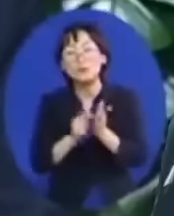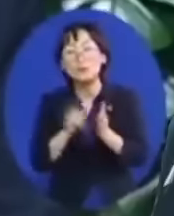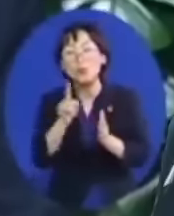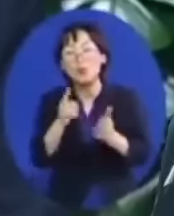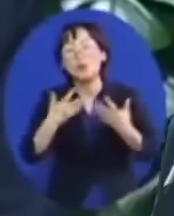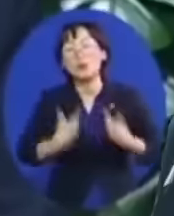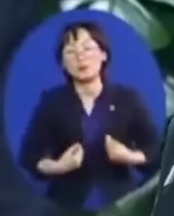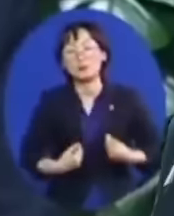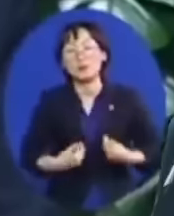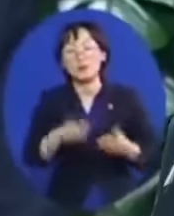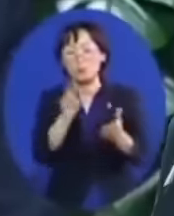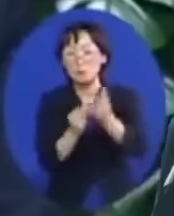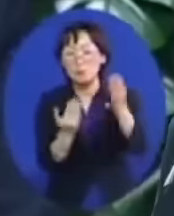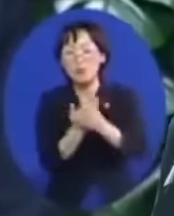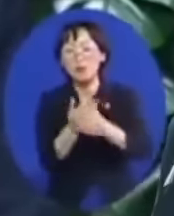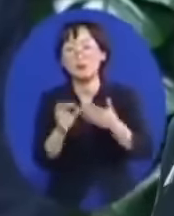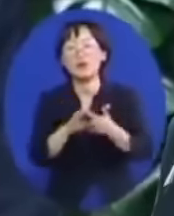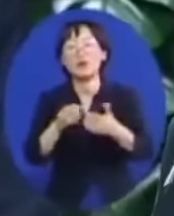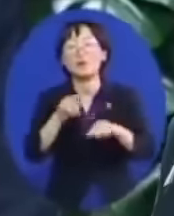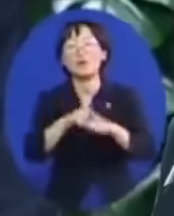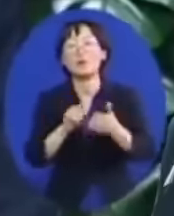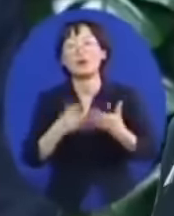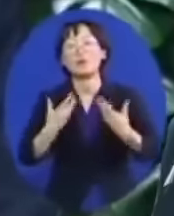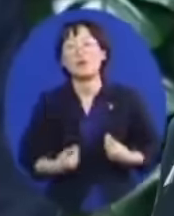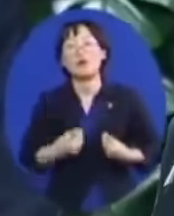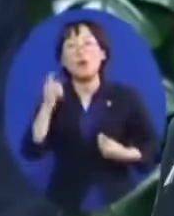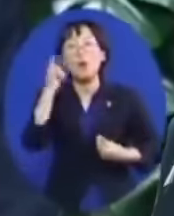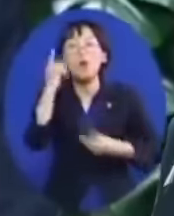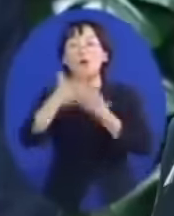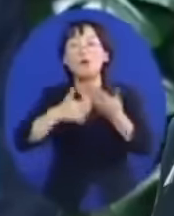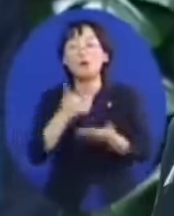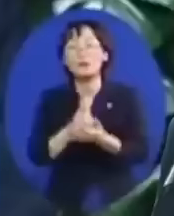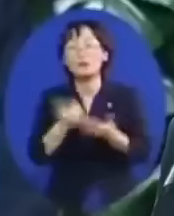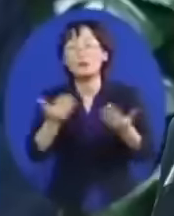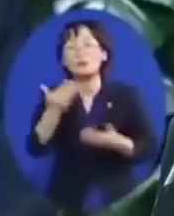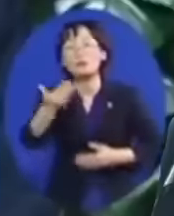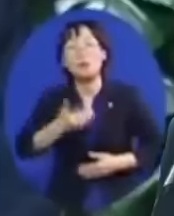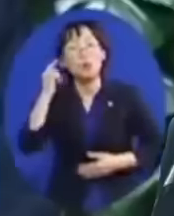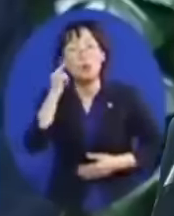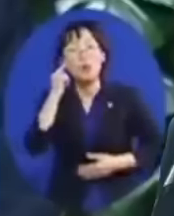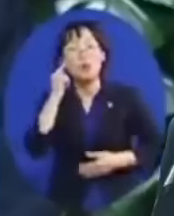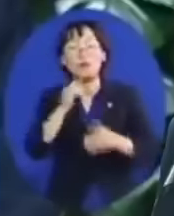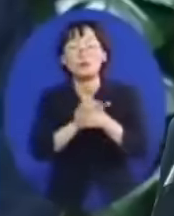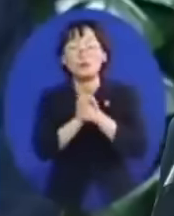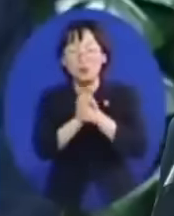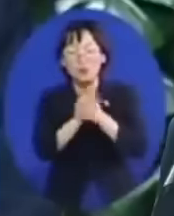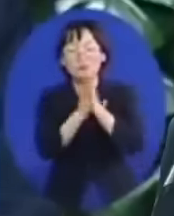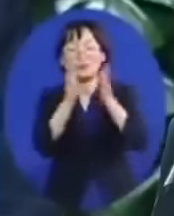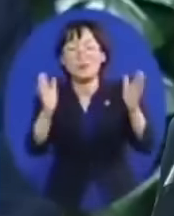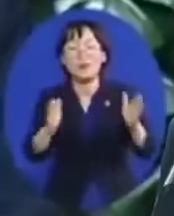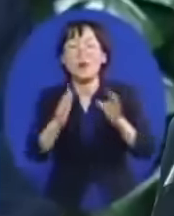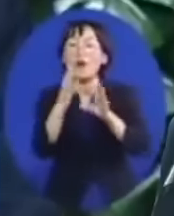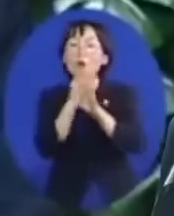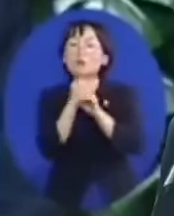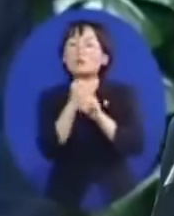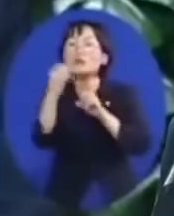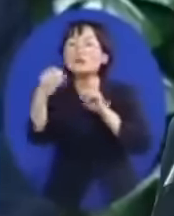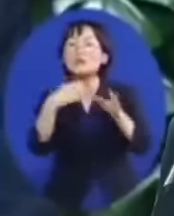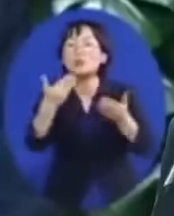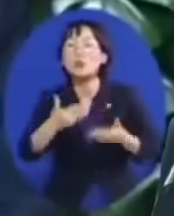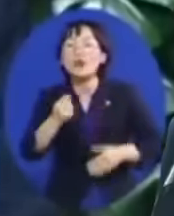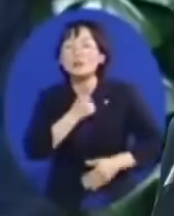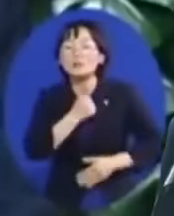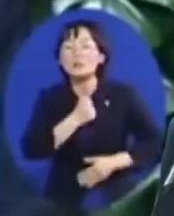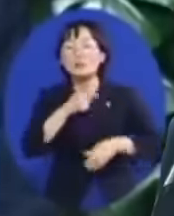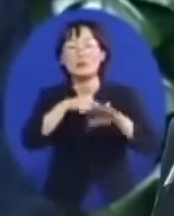문제가 생기면 낙심부터 먼저 와요. 왜 하나님 이런 일이 다가옵니까? 그리고 기도를 하기 시작하면서 언제 응답이 오겠노? 답답한